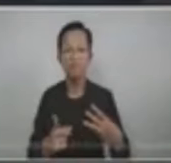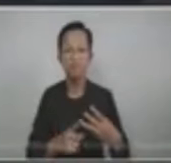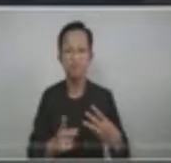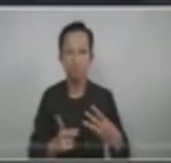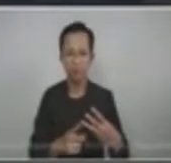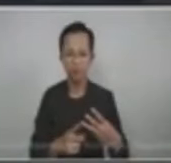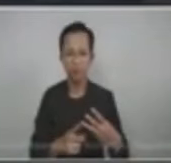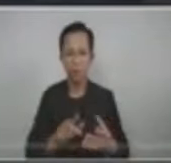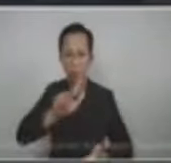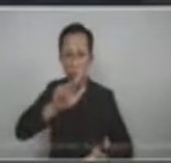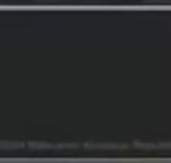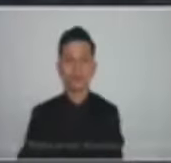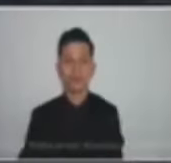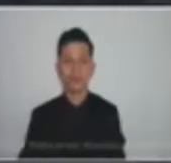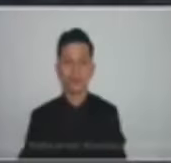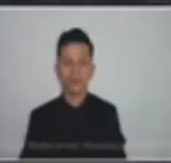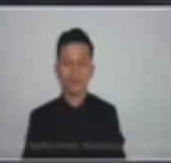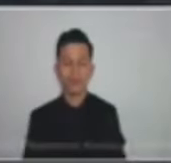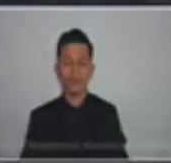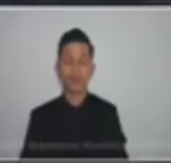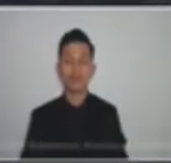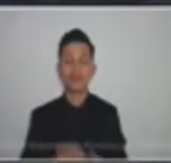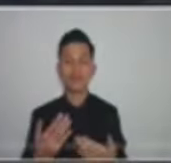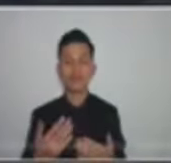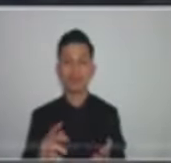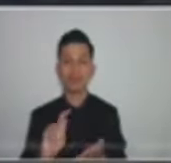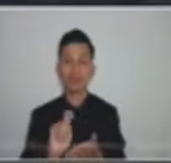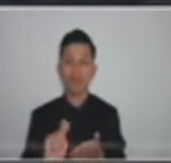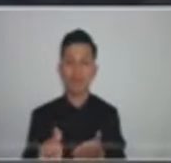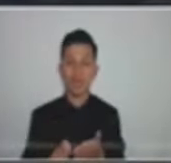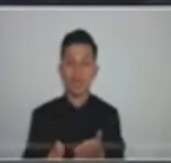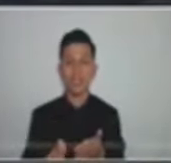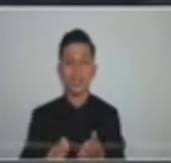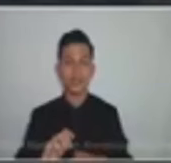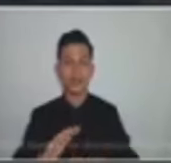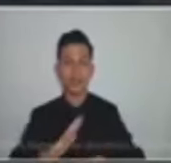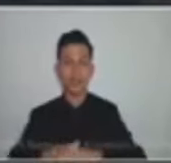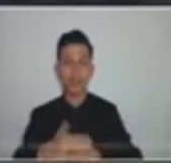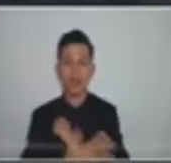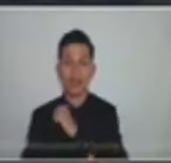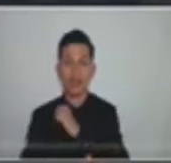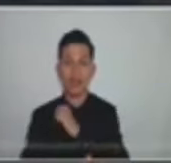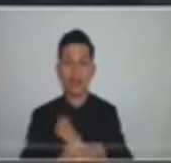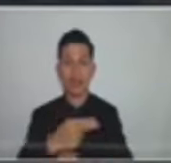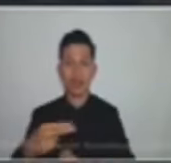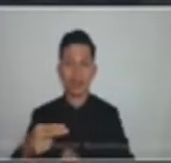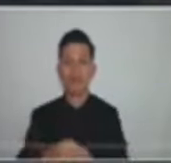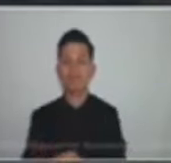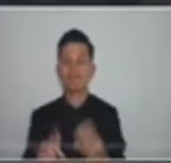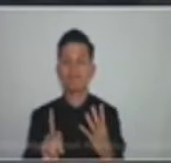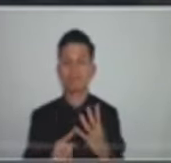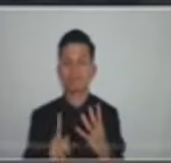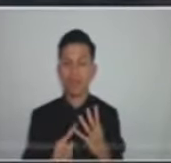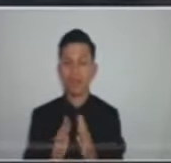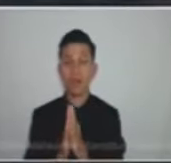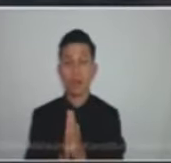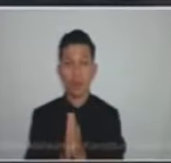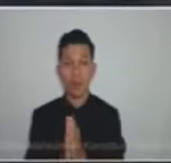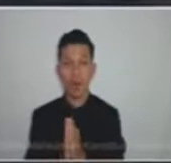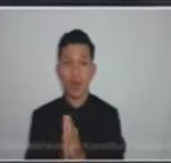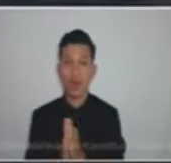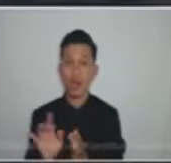putusan ini dalam berita negara ik Indonesia sebagaimana mestinya menolak permohonan para pemohon untuk